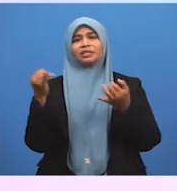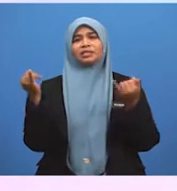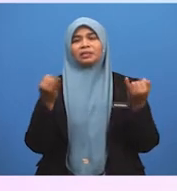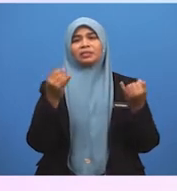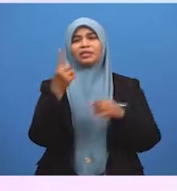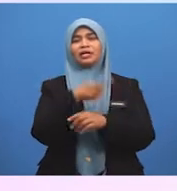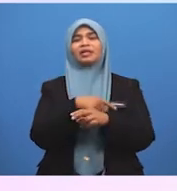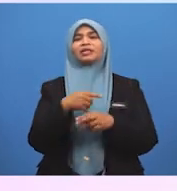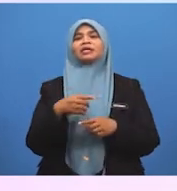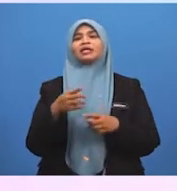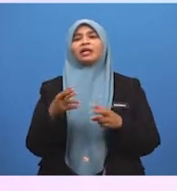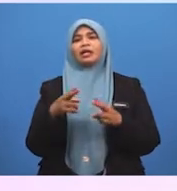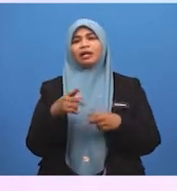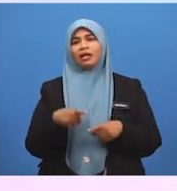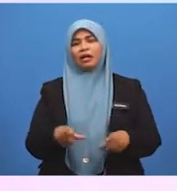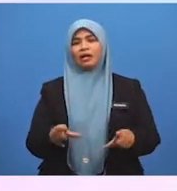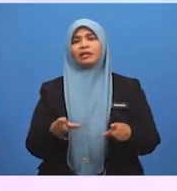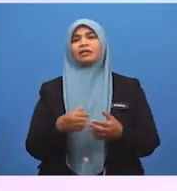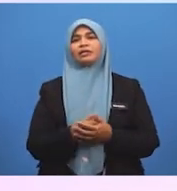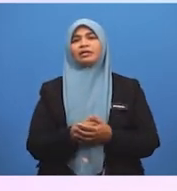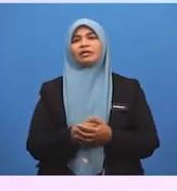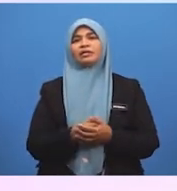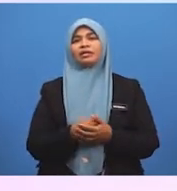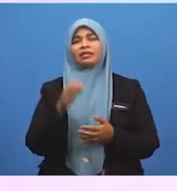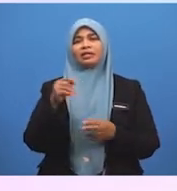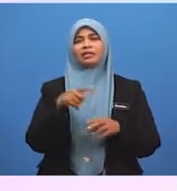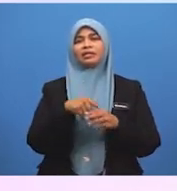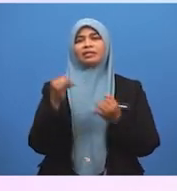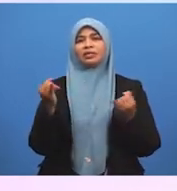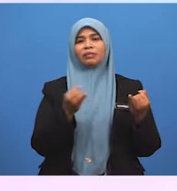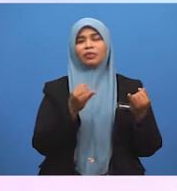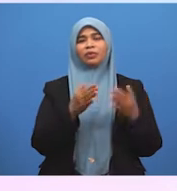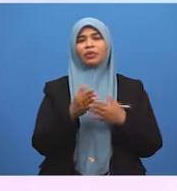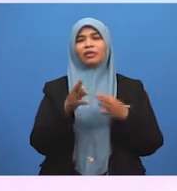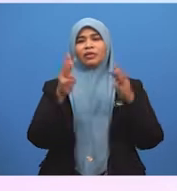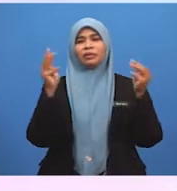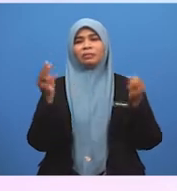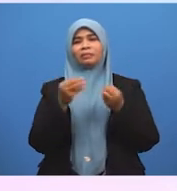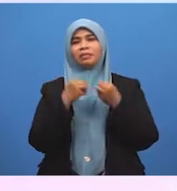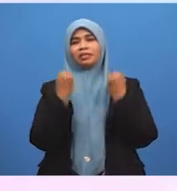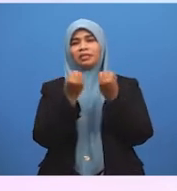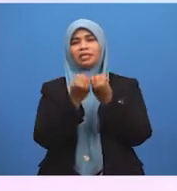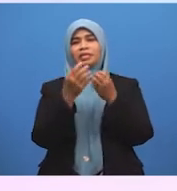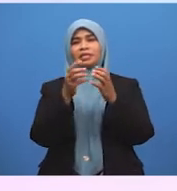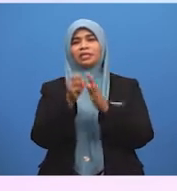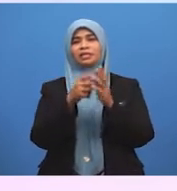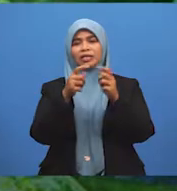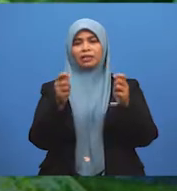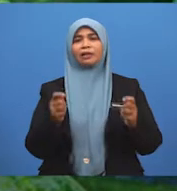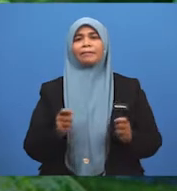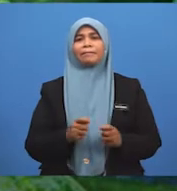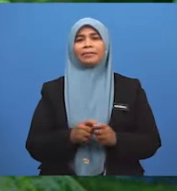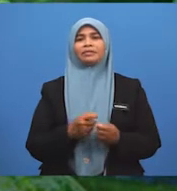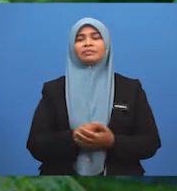Lahir Harnab yang disambut oleh masyarakat setempat? Kalau begitu, jom ikut cikgu.